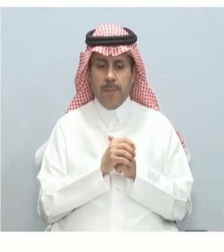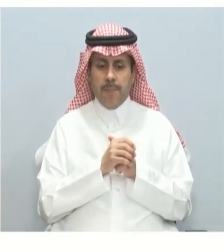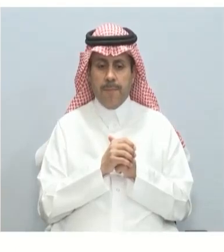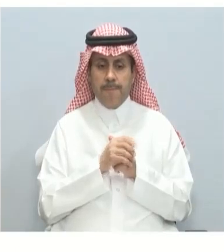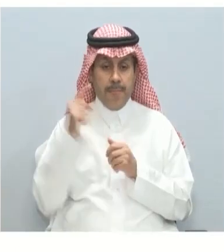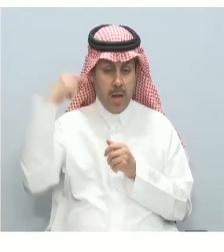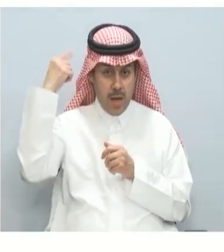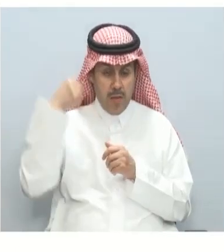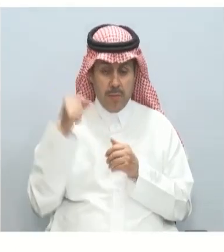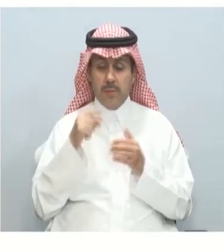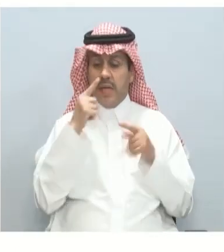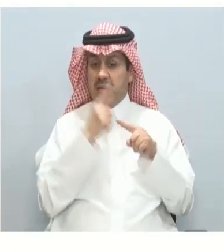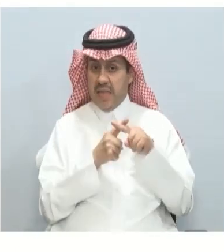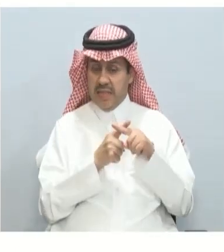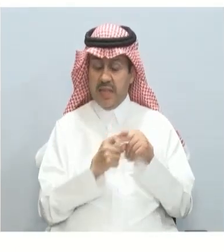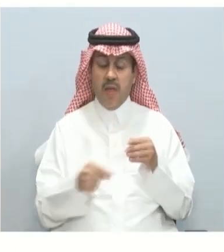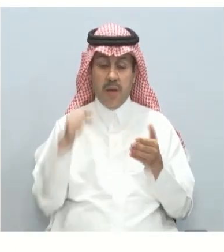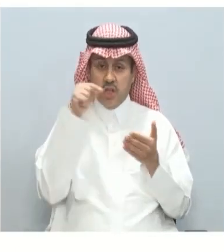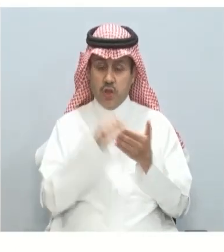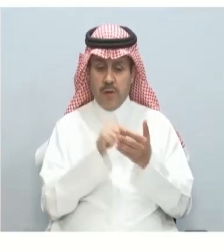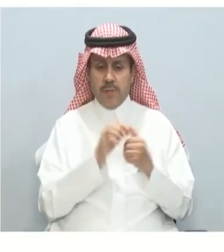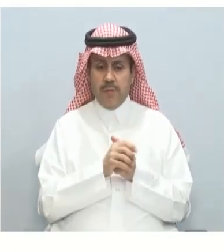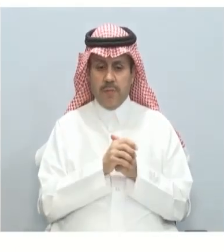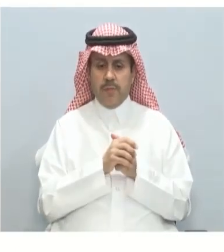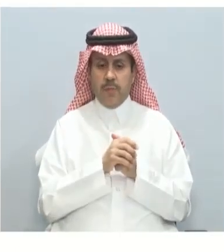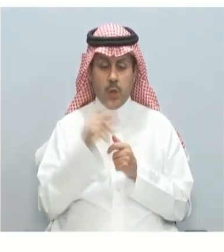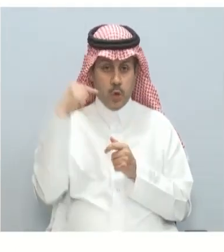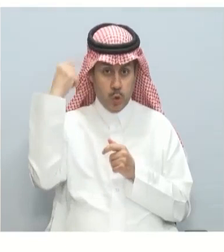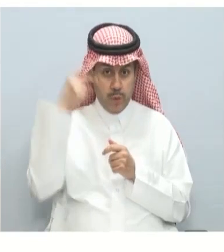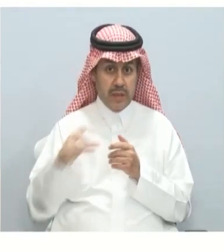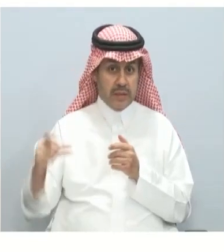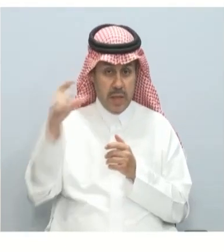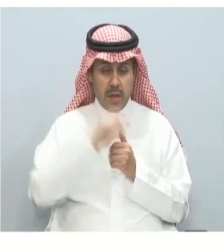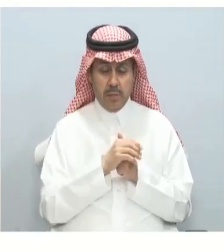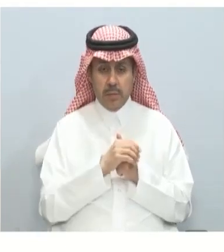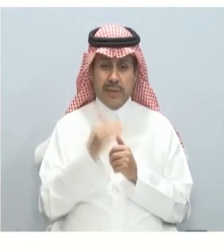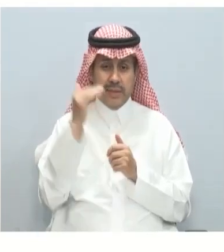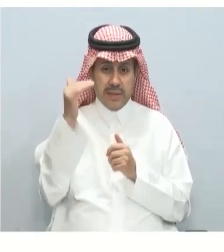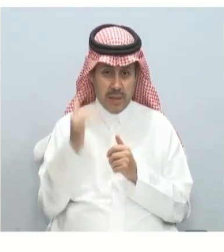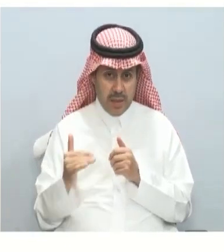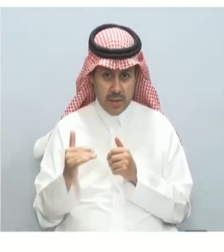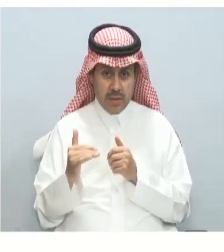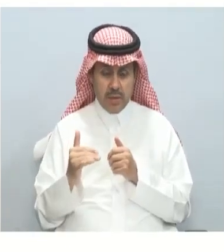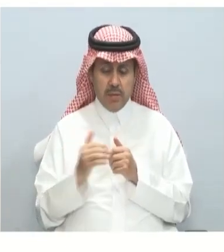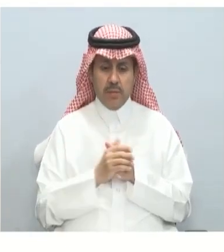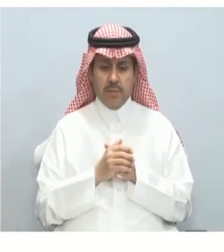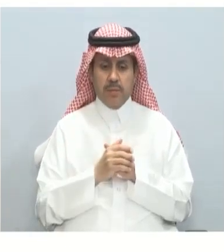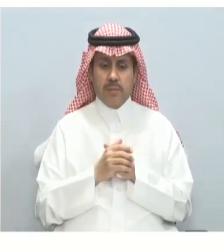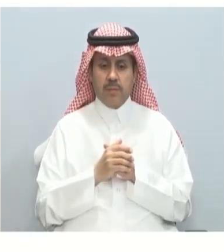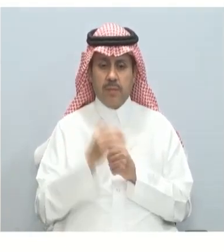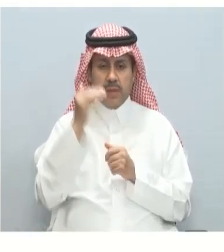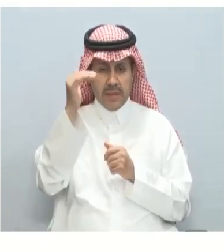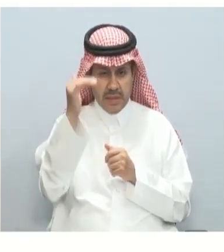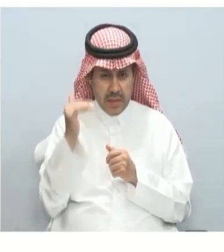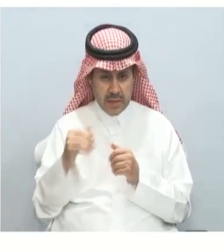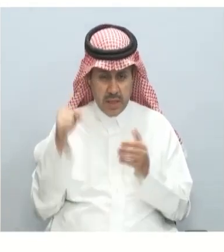لما اكس تذهب للصفر نلاحظ ان الداله ايضا تتناقص وتذهب للصفر لا تتناقص الى الما لا